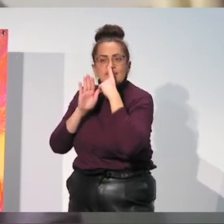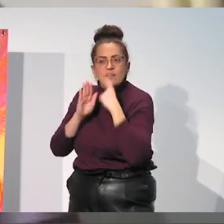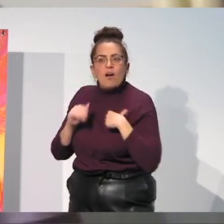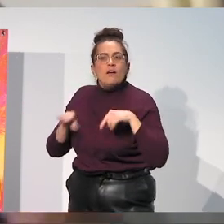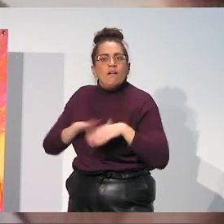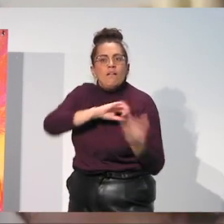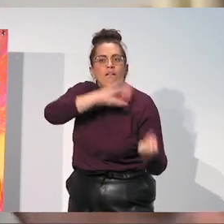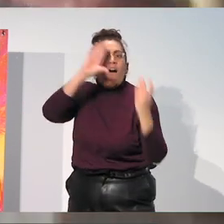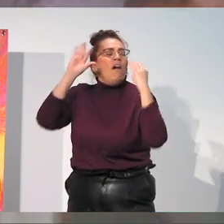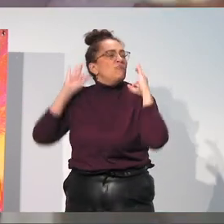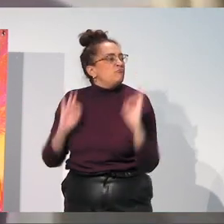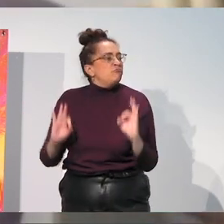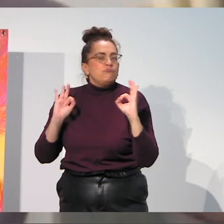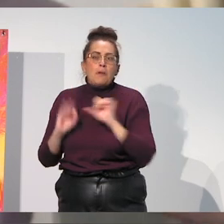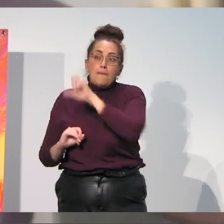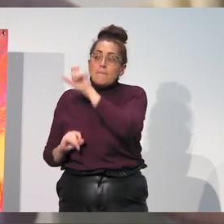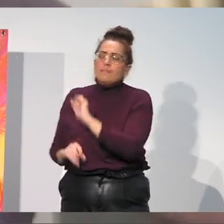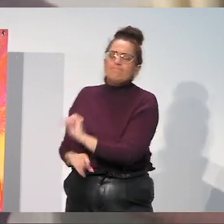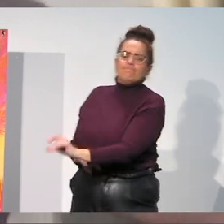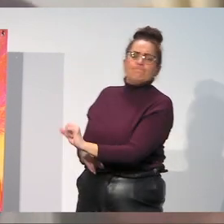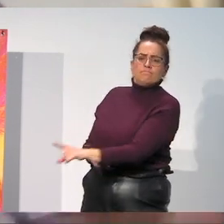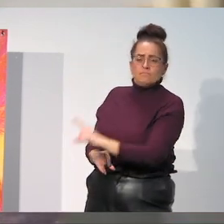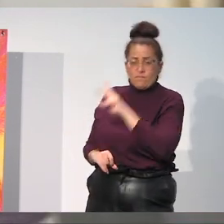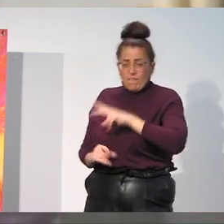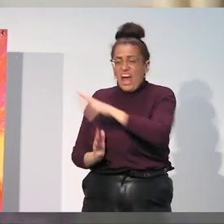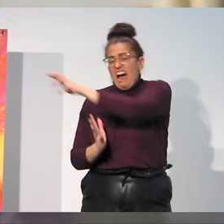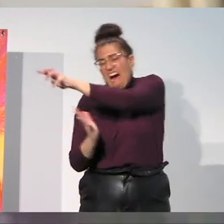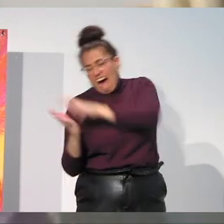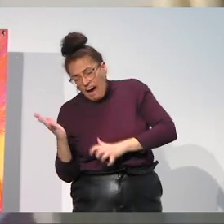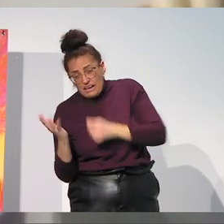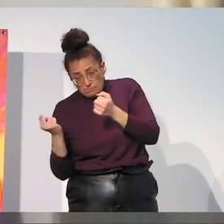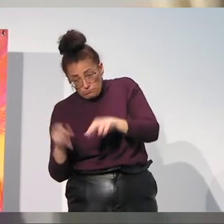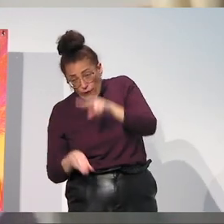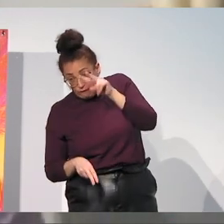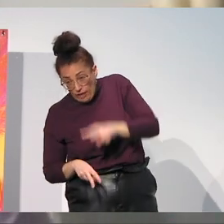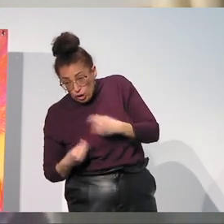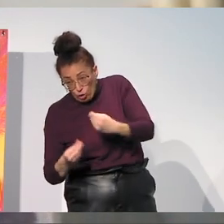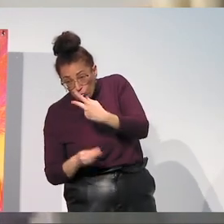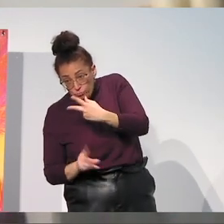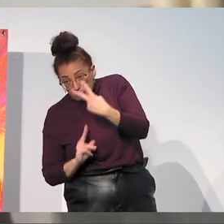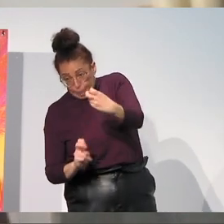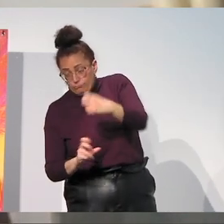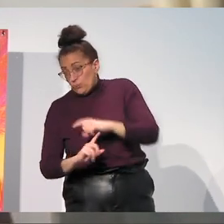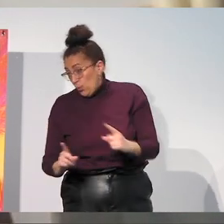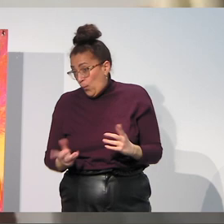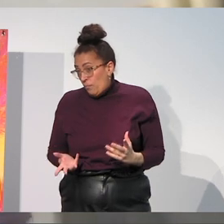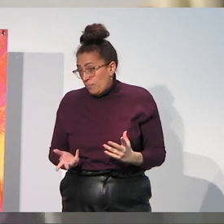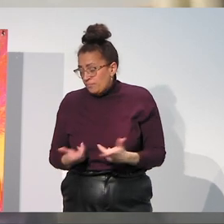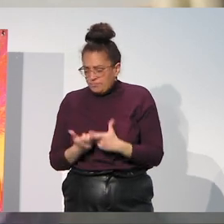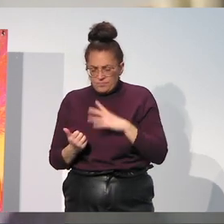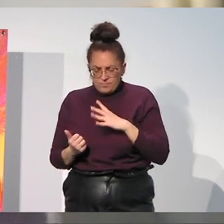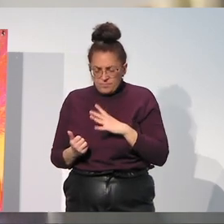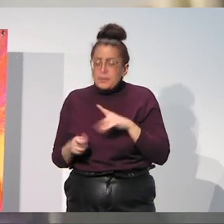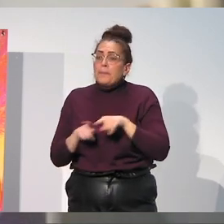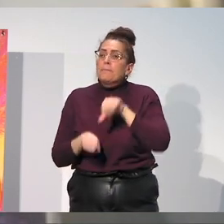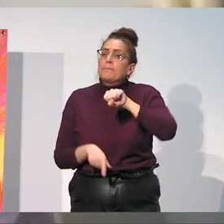du personnage que s'il s'était lancé dans des longues pages historiques. Et je pense, par exemple, au deuxième chapitre de la biographie de